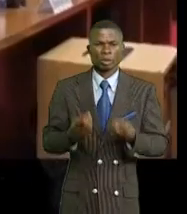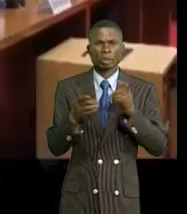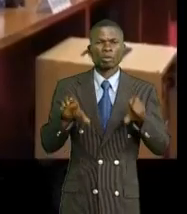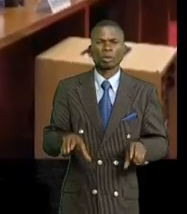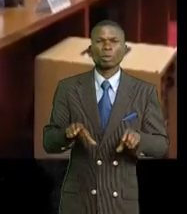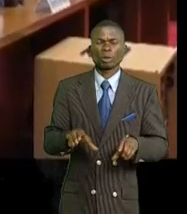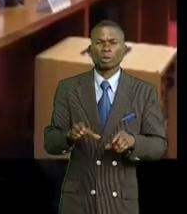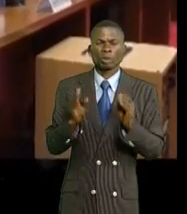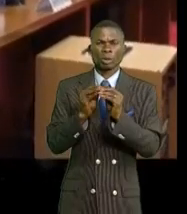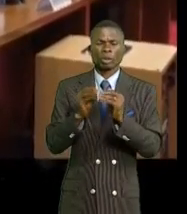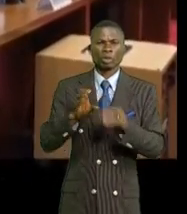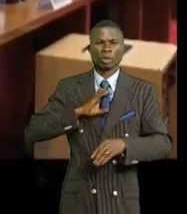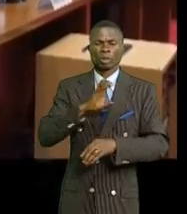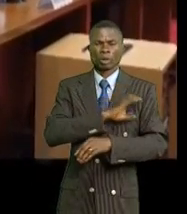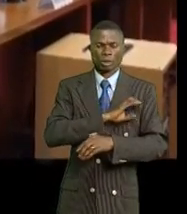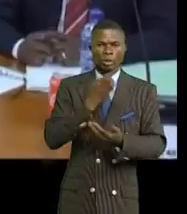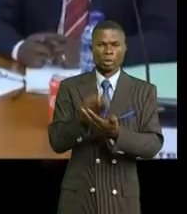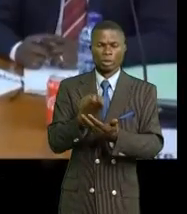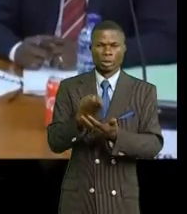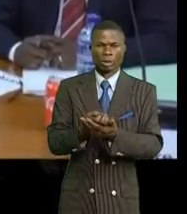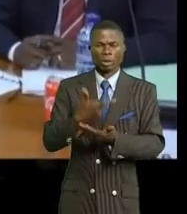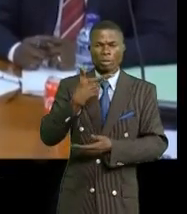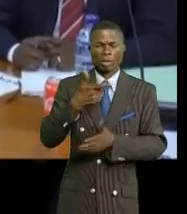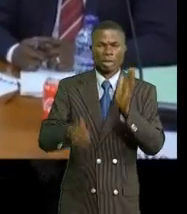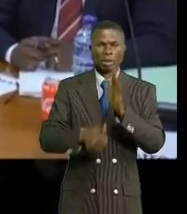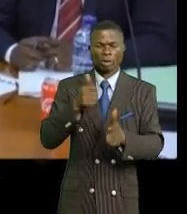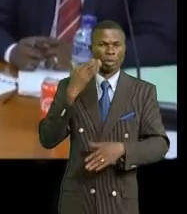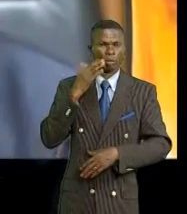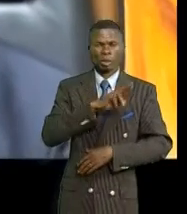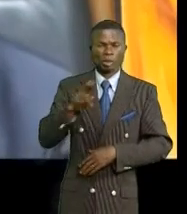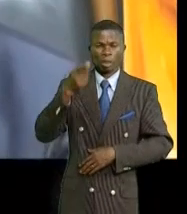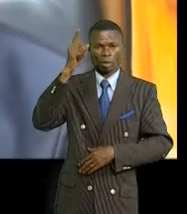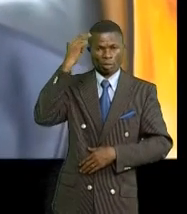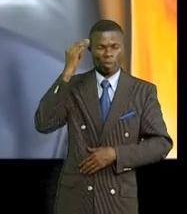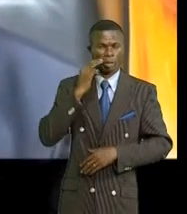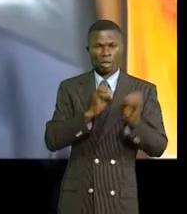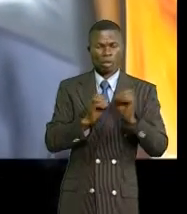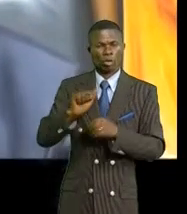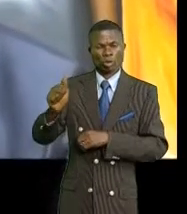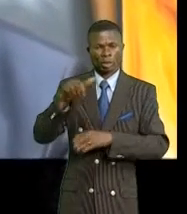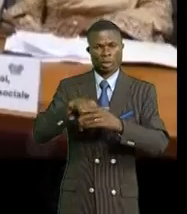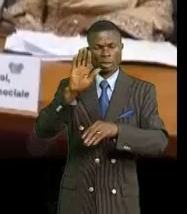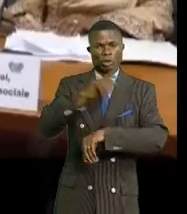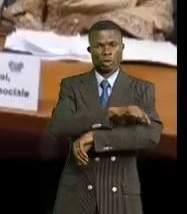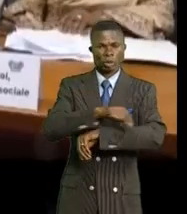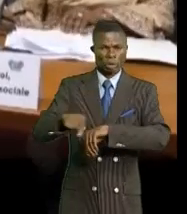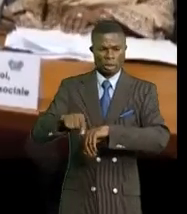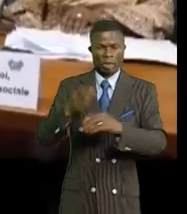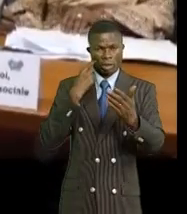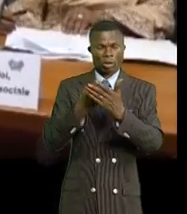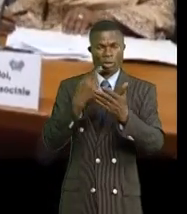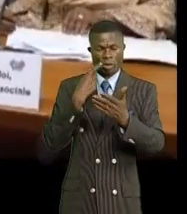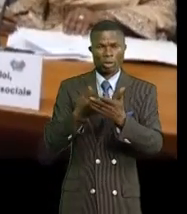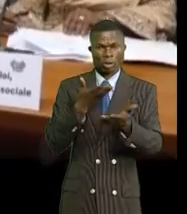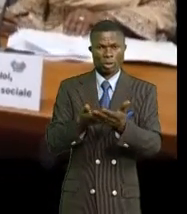Congo, la réunion du comité des conjonctures de ce mardi 11 mai, présidée par le Premier ministre Jean-Michel Samalou Kondé Kenge, a constaté d'une